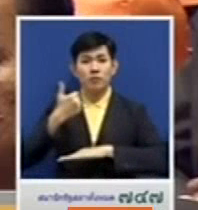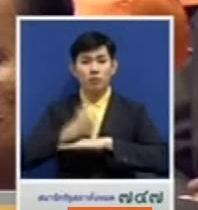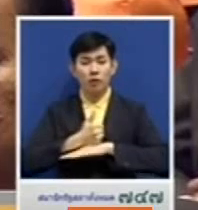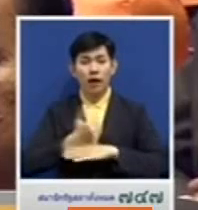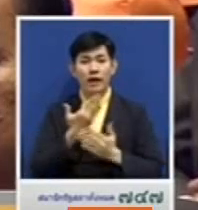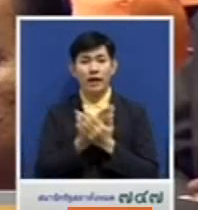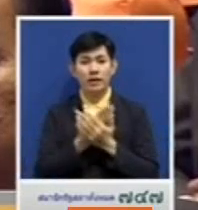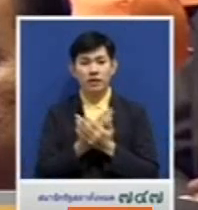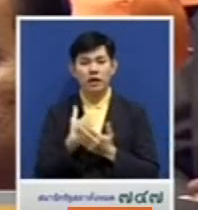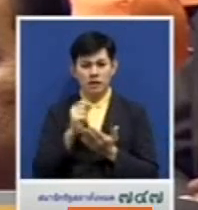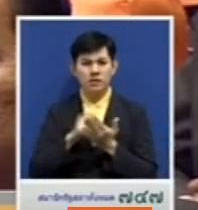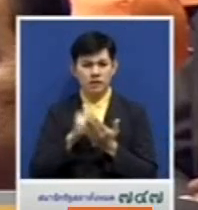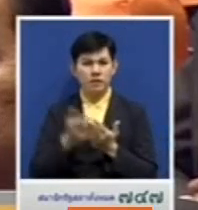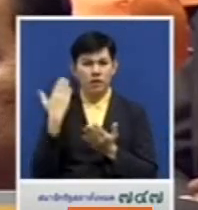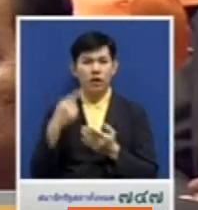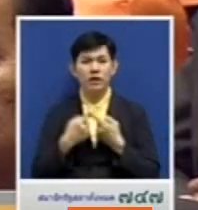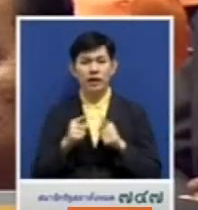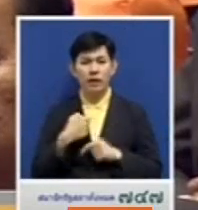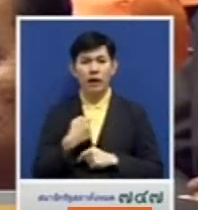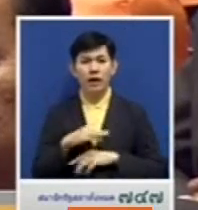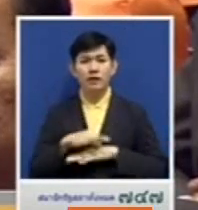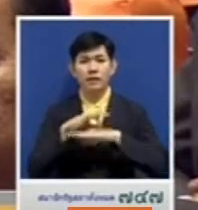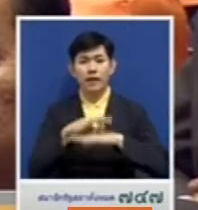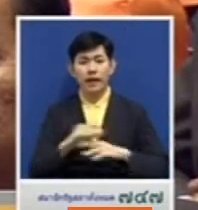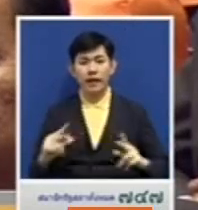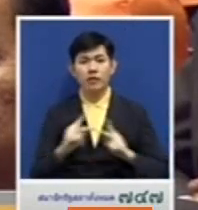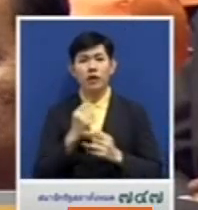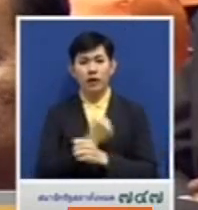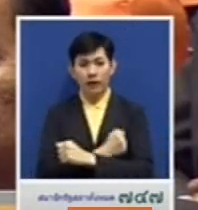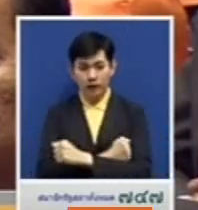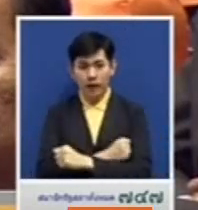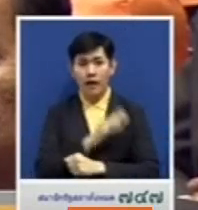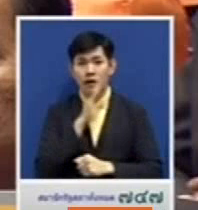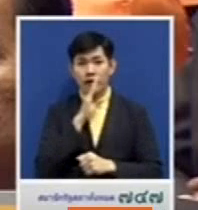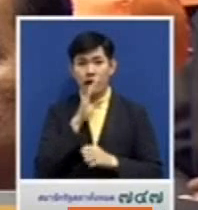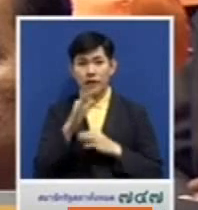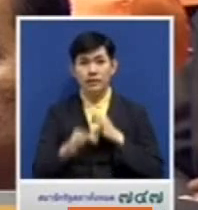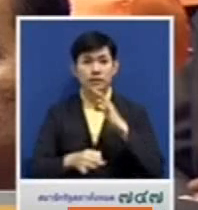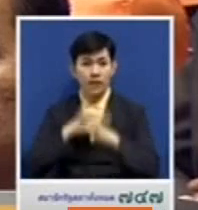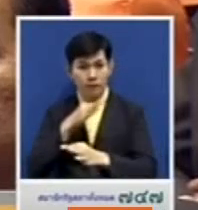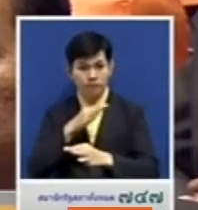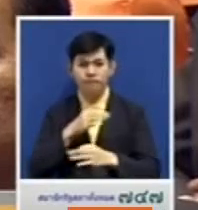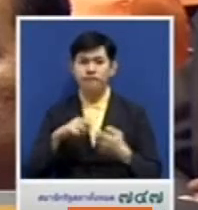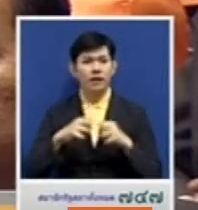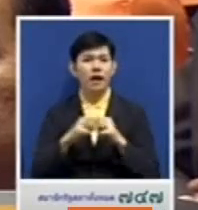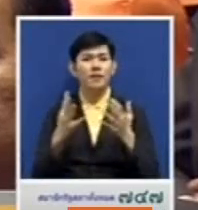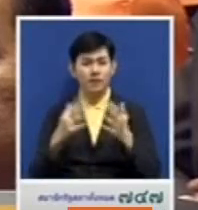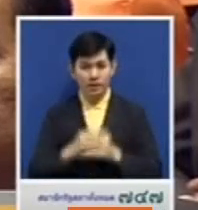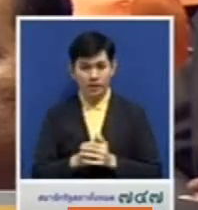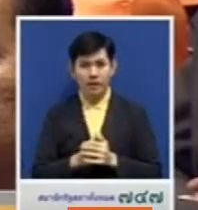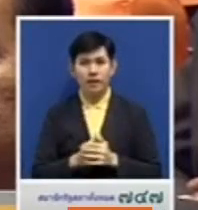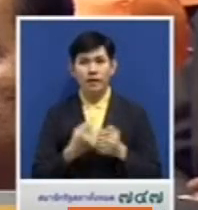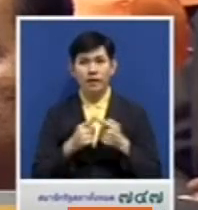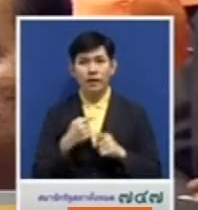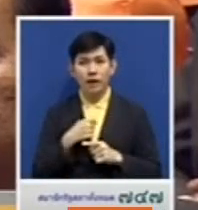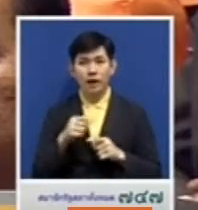วท่านก็ไปตั้งไว้ให้ไปอยู่ในกระทรวงแรงงานถ้าท่านสับไปผมไม่มีปัญหาครับท่านเอาจตุ